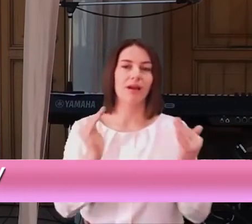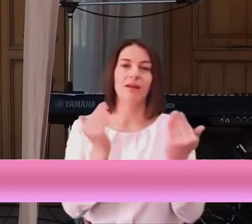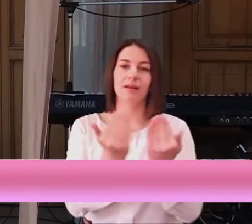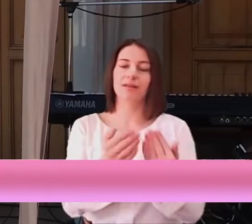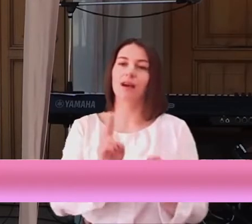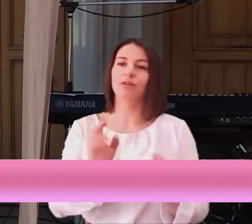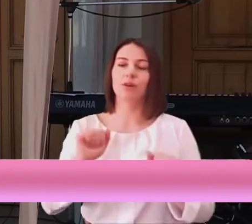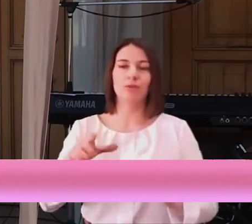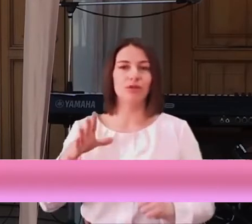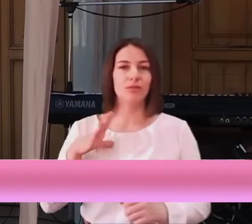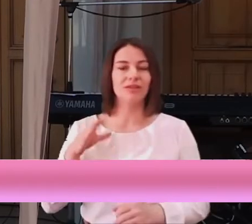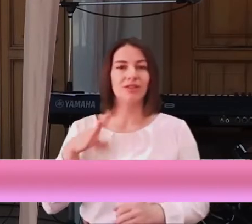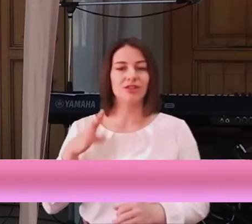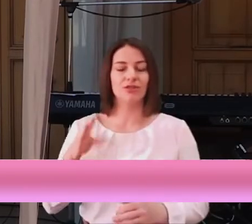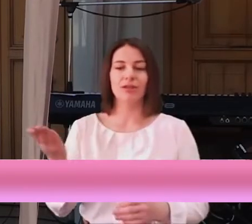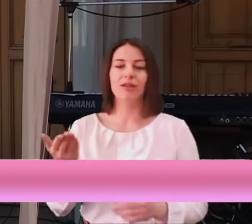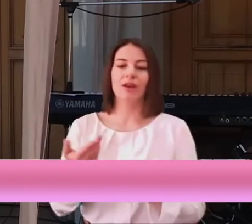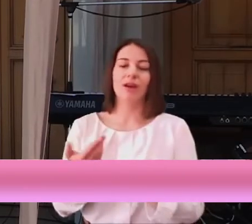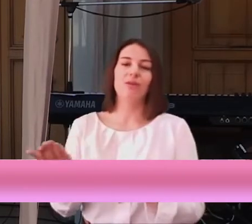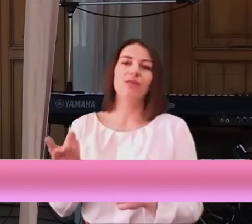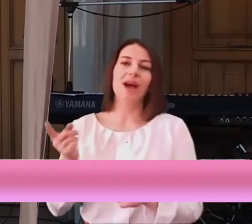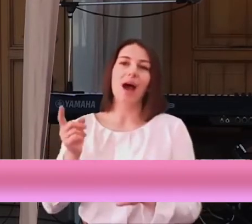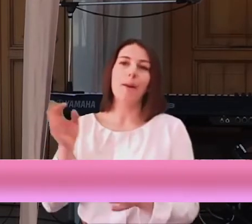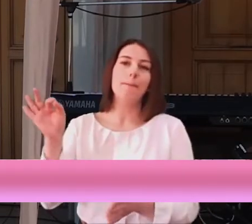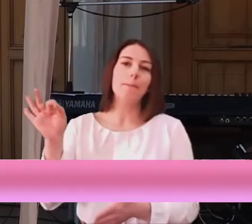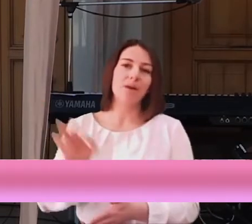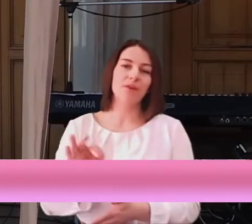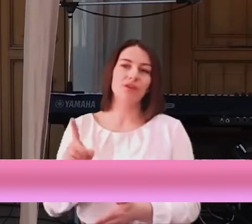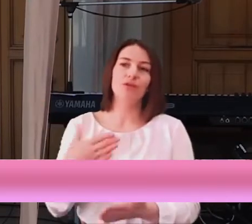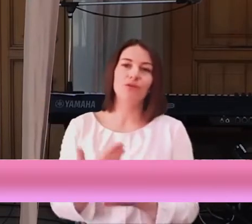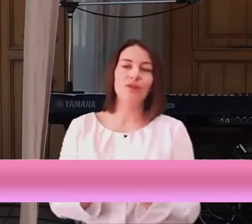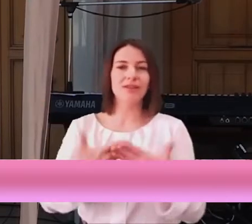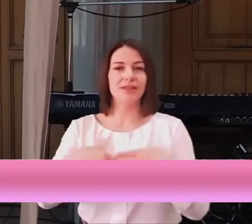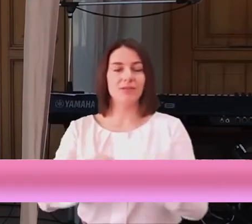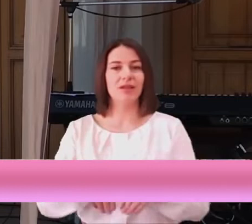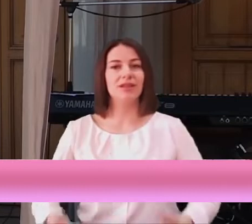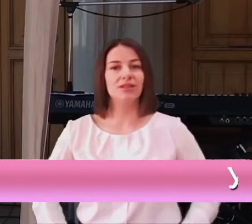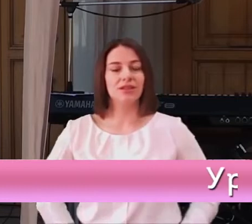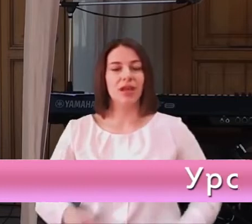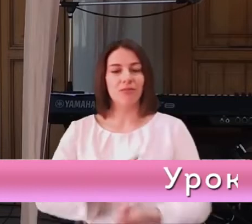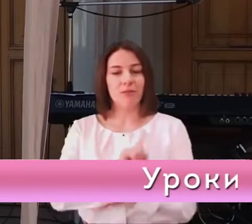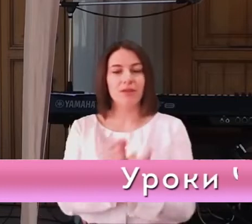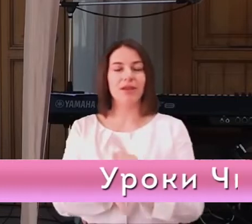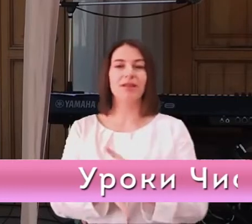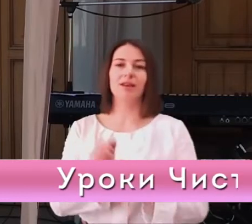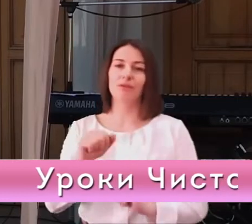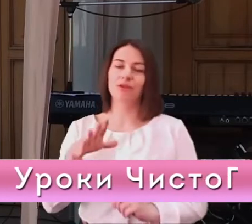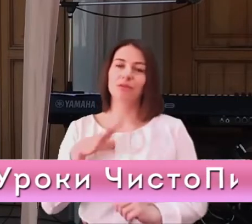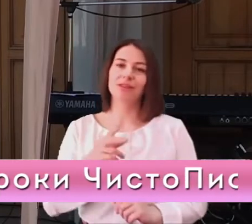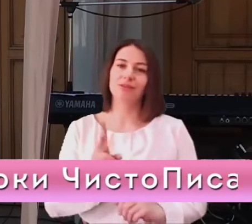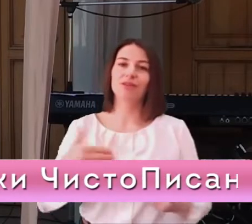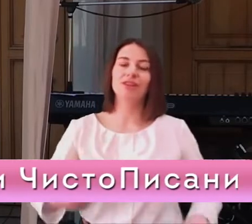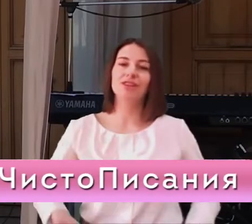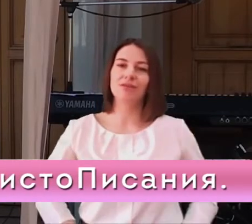того, чтобы все-таки вот его семейная жизнь поменялась. И сейчас вот человек, кто-то, может быть, живет сейчас именно в таких